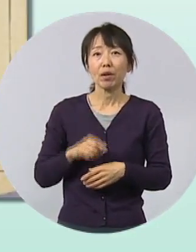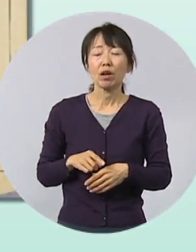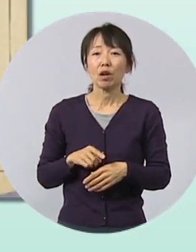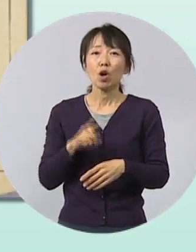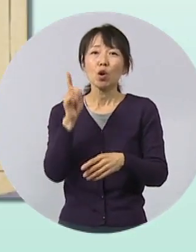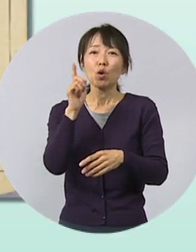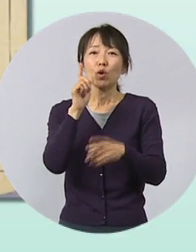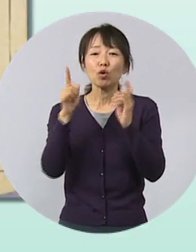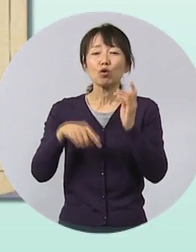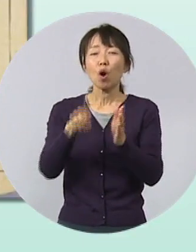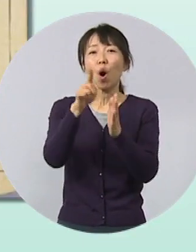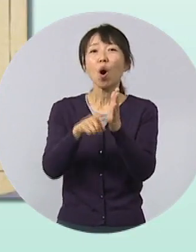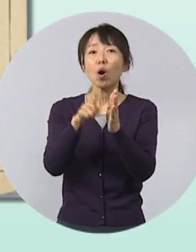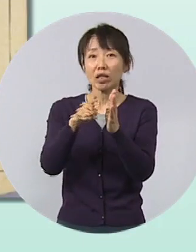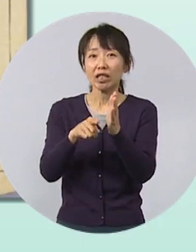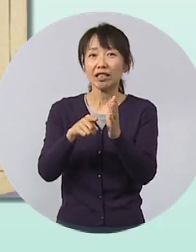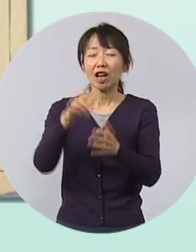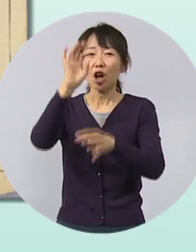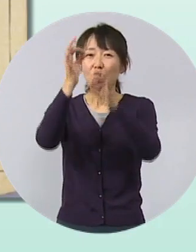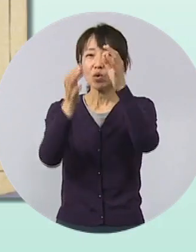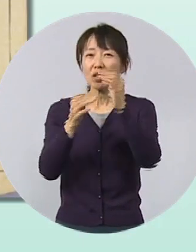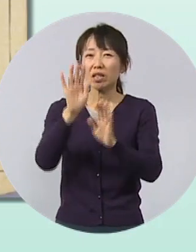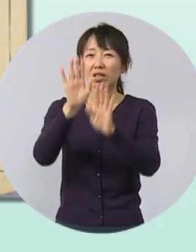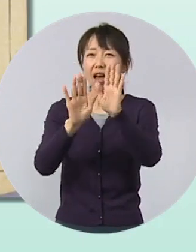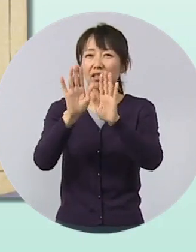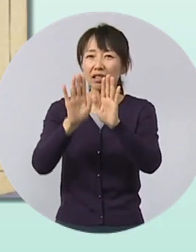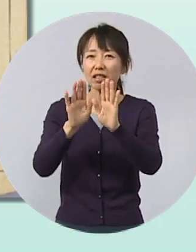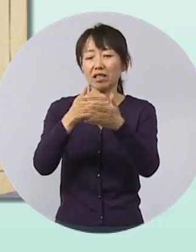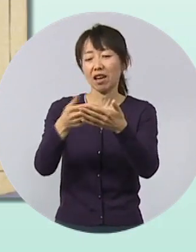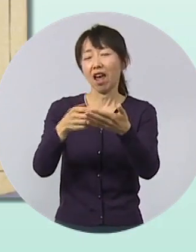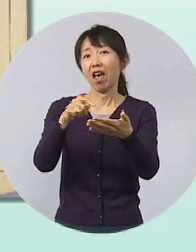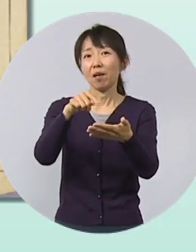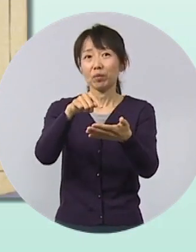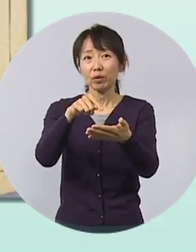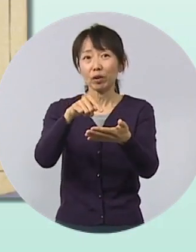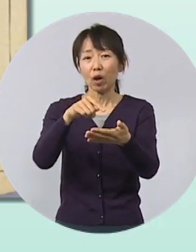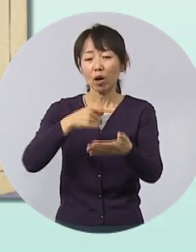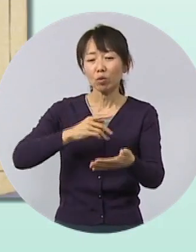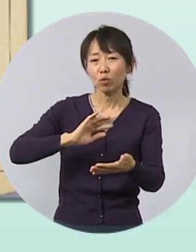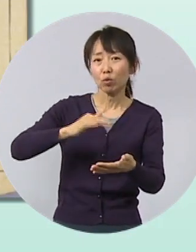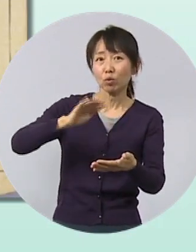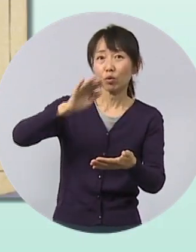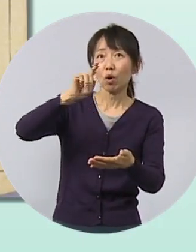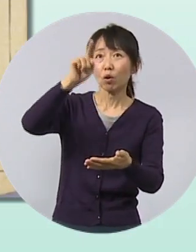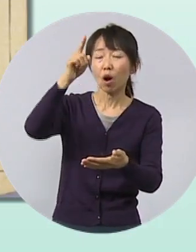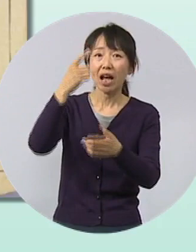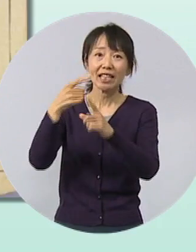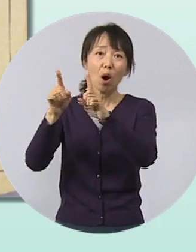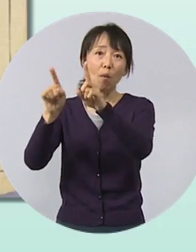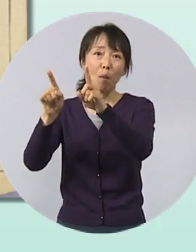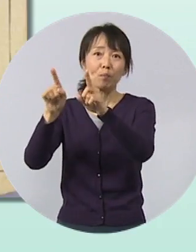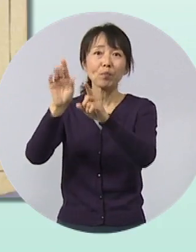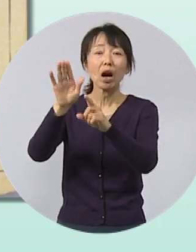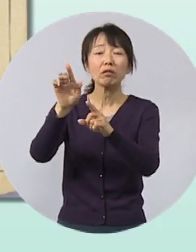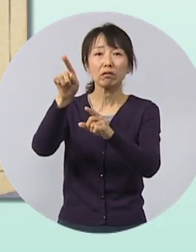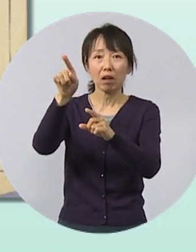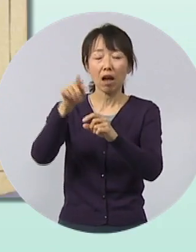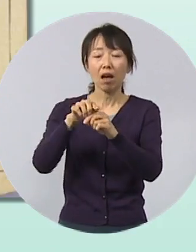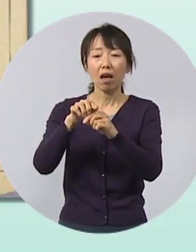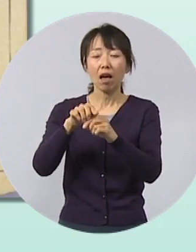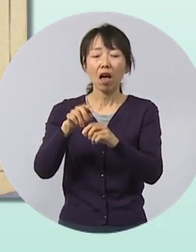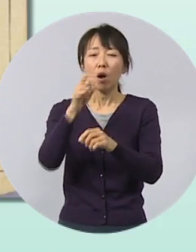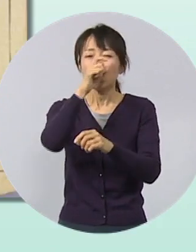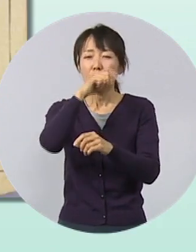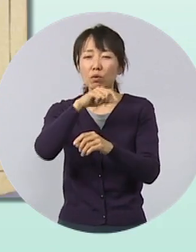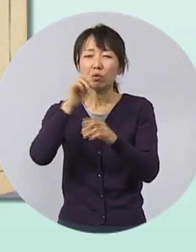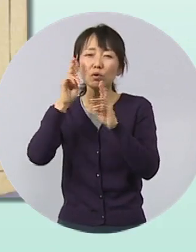寺、遊行寺の雪景色を描いています。急な参道の突き当たりには仁王門が描かれ、評価が